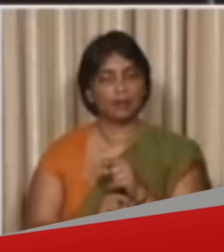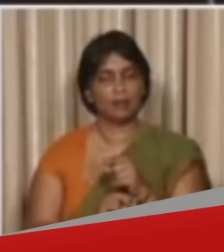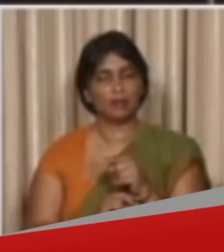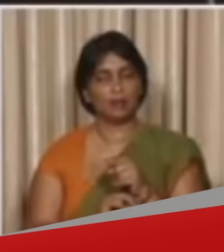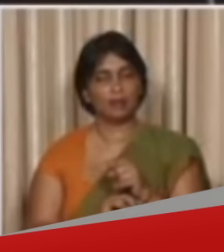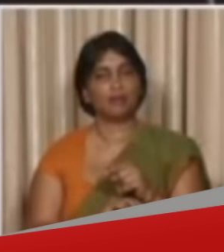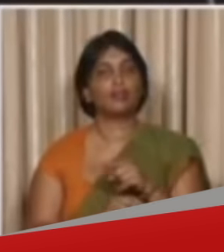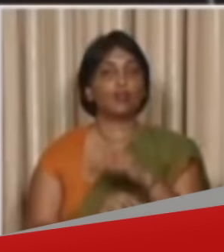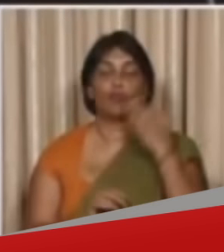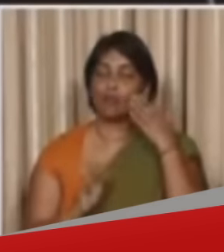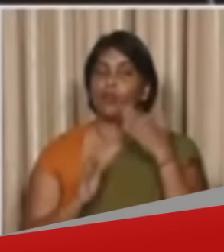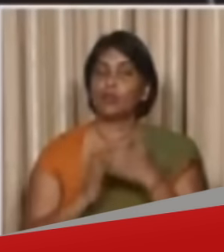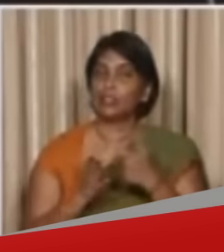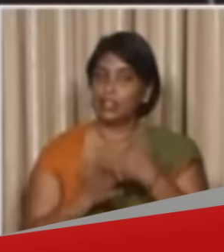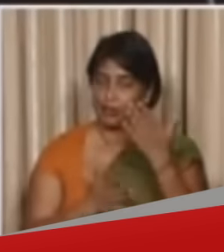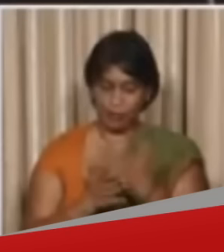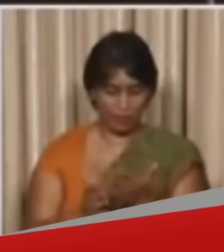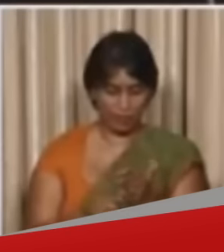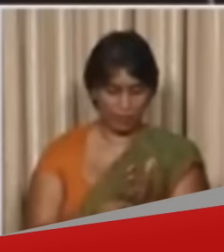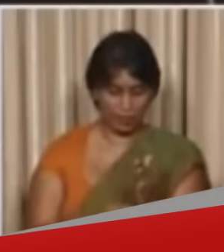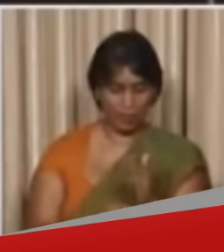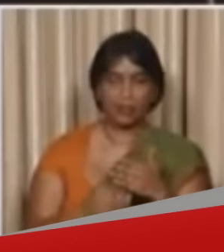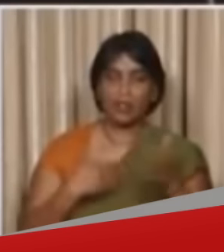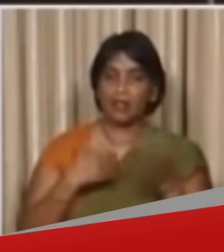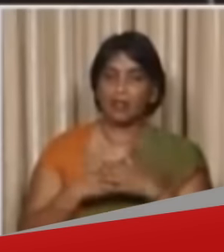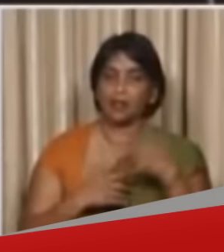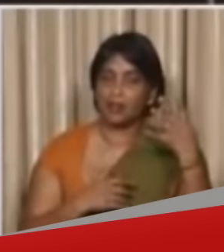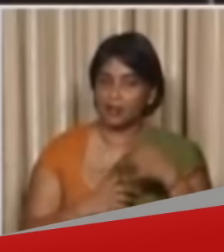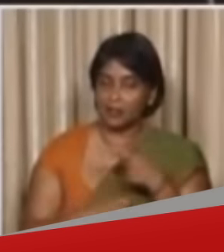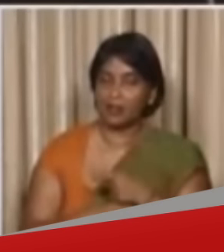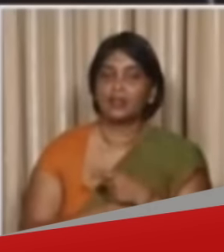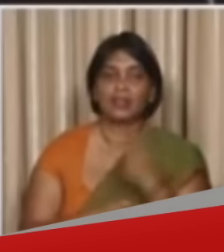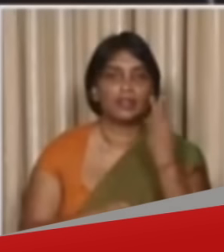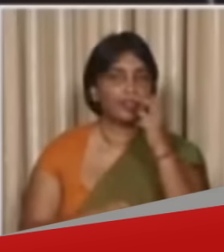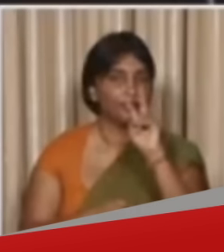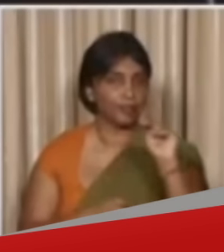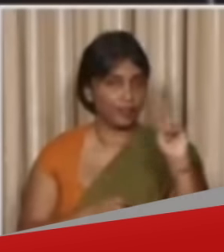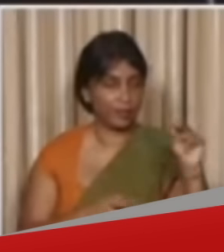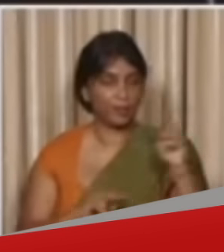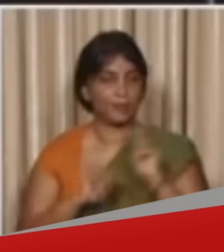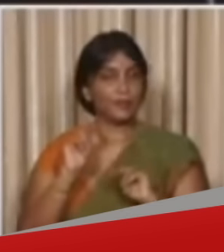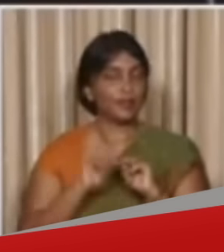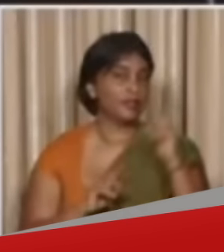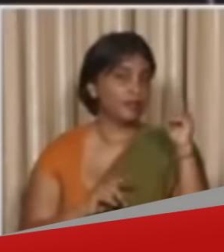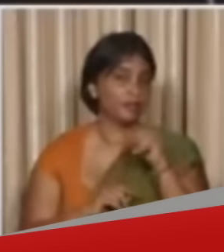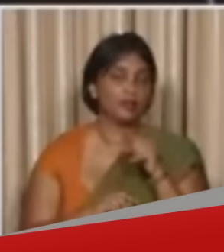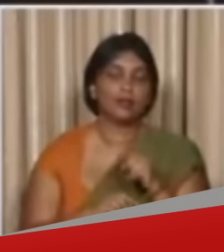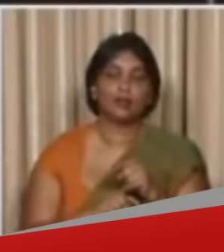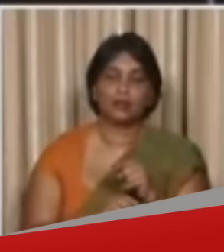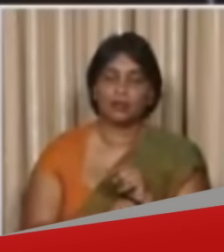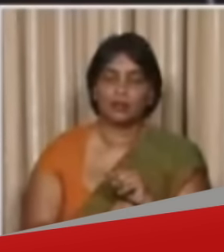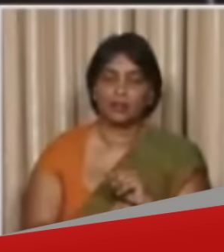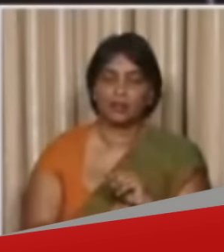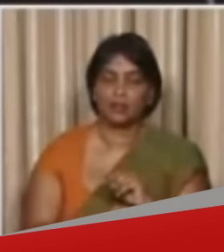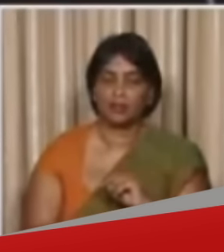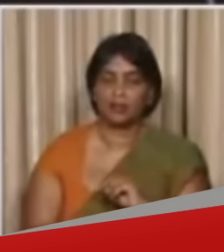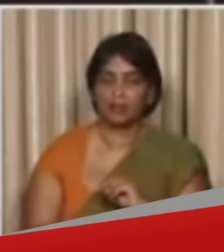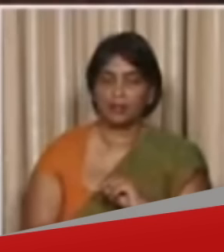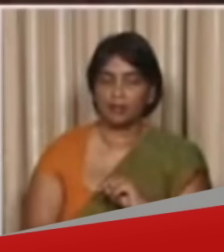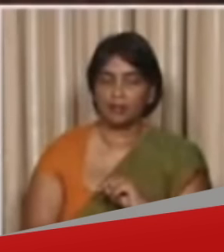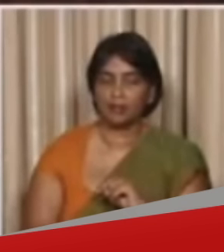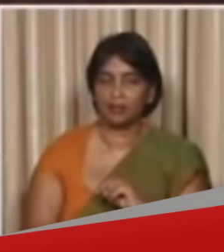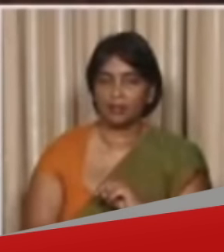ඒ සම්බන්ධ වාර්තාව ඇමනුම් 4 2020 පෙබරවාරි මාස පළමුවෙනිදා ගරු මන්තුමා